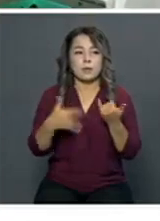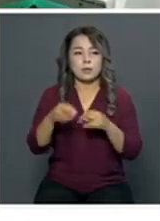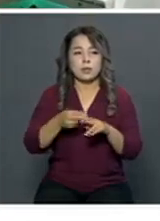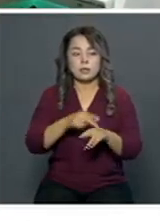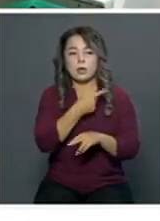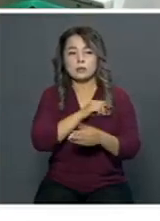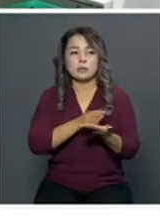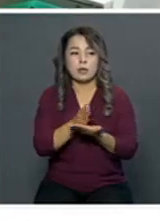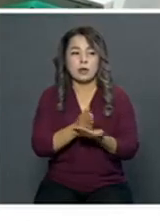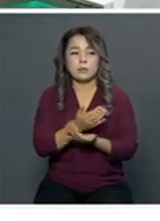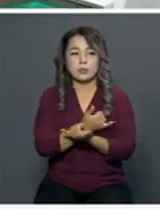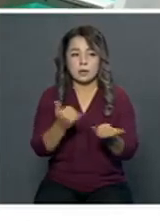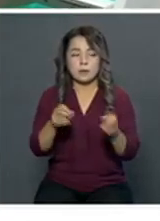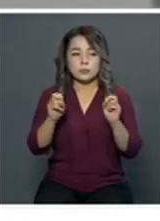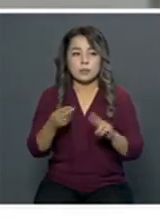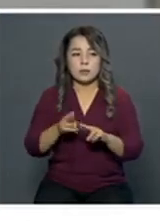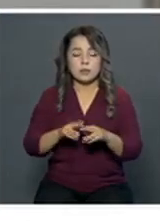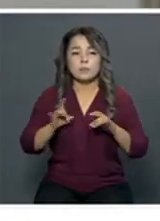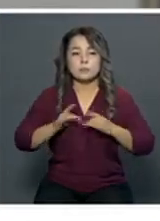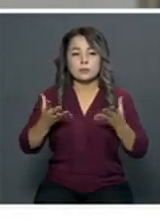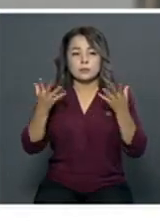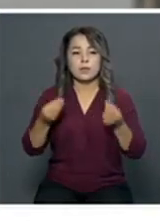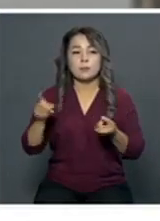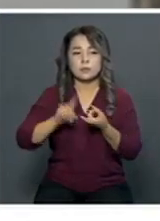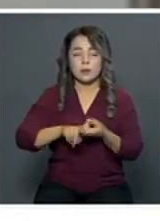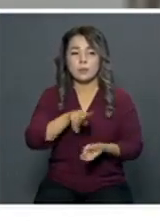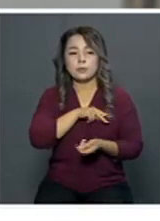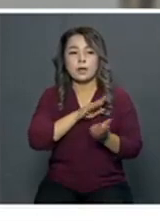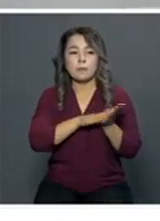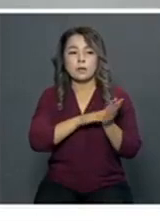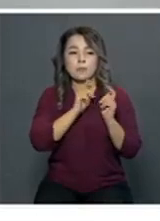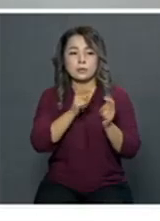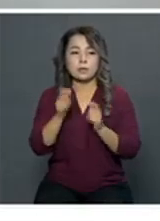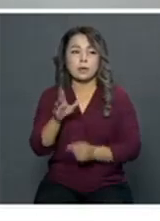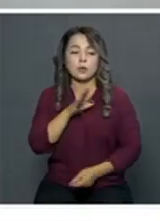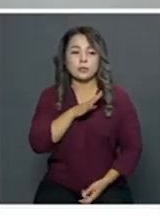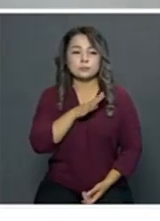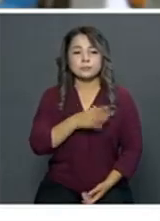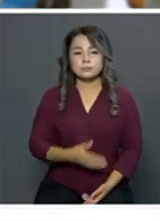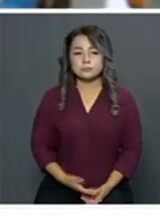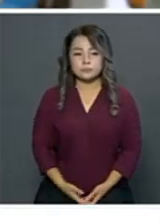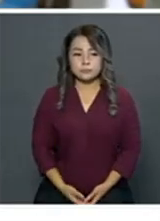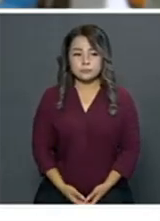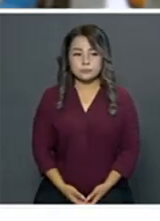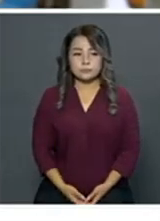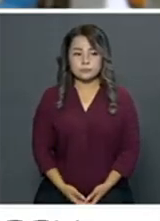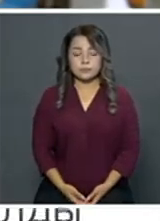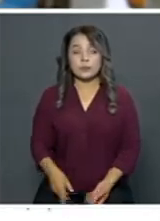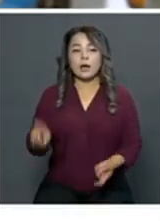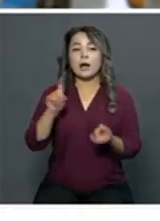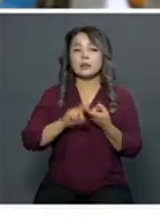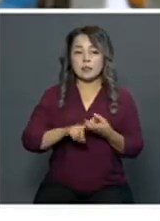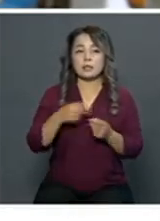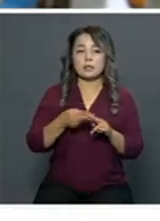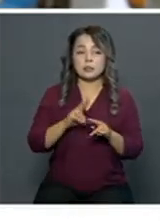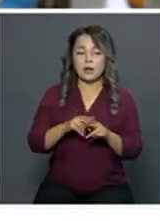емхана қызметкерлері кәсіби мерекесіне орай арнайы төс белгілермен марапатталды. Қасындағы контактнайдарды оны